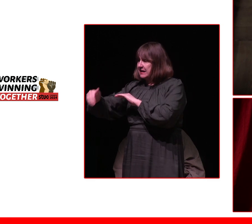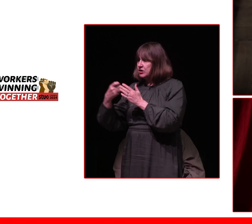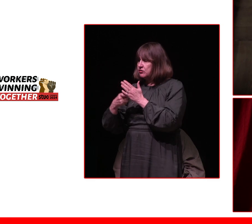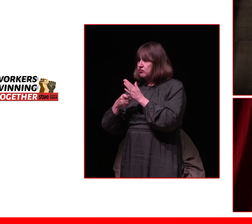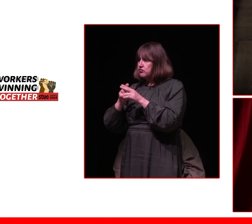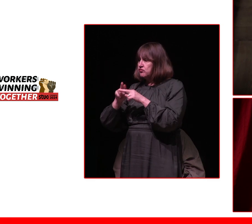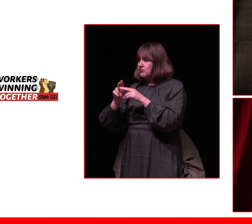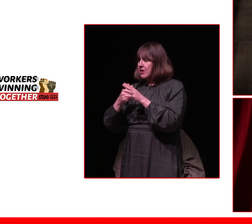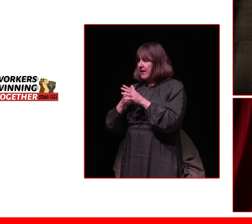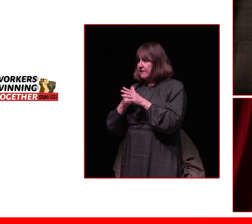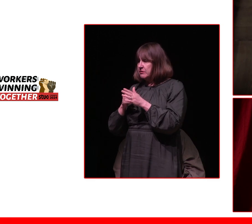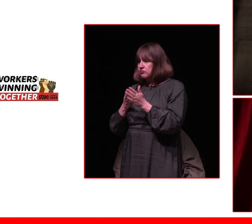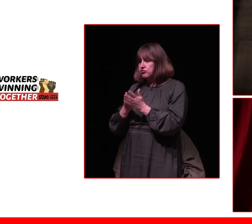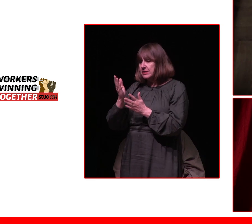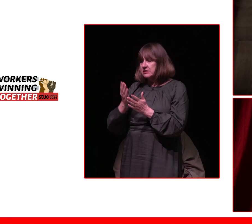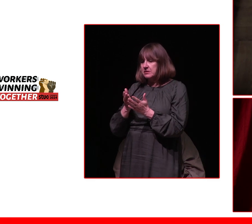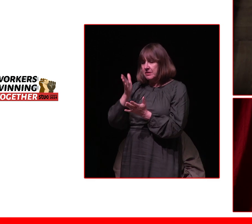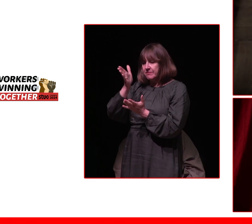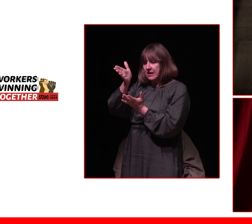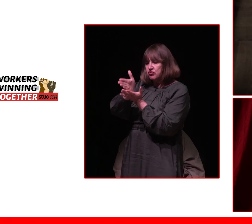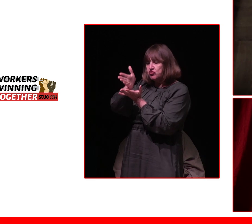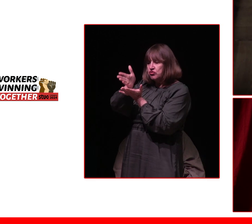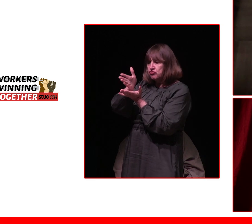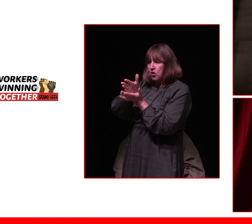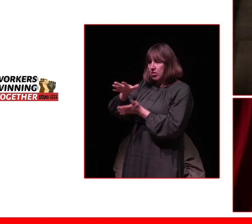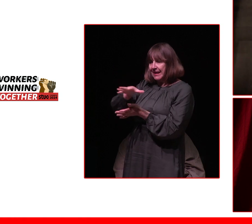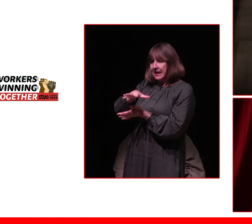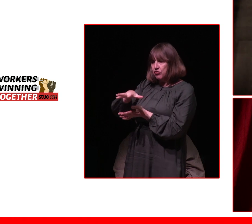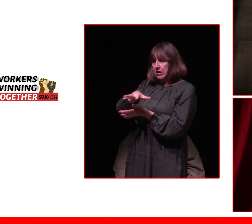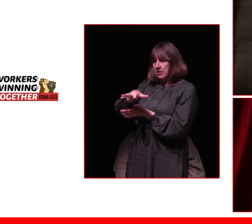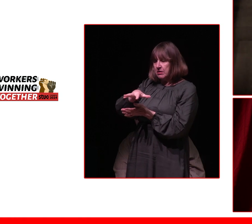neutral area they're trying to create.